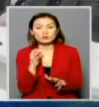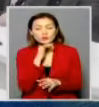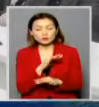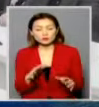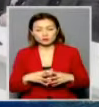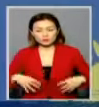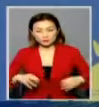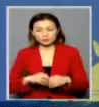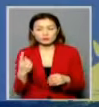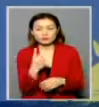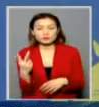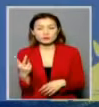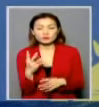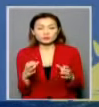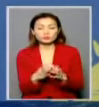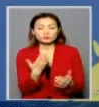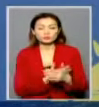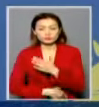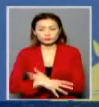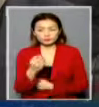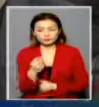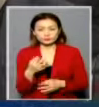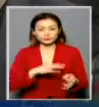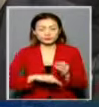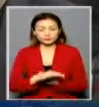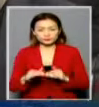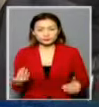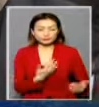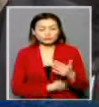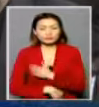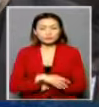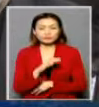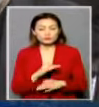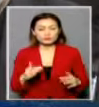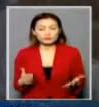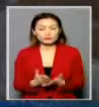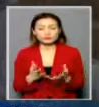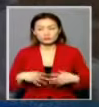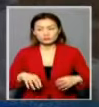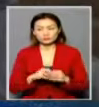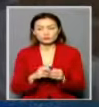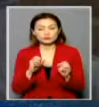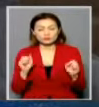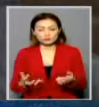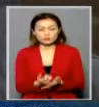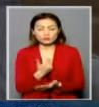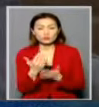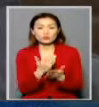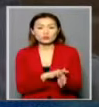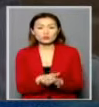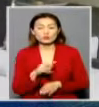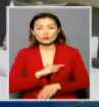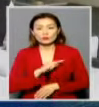көпбалалы отбасылар, бірінші және екінші топтағы мүгедектер, жетім балалар мен мүмкіндігі шектеулі баласы бар отбасылар ала алады. Бағдарламаның